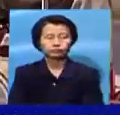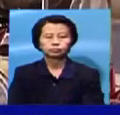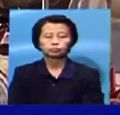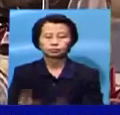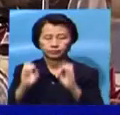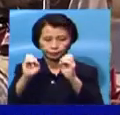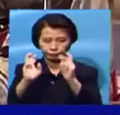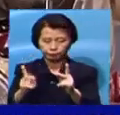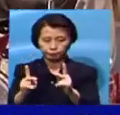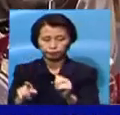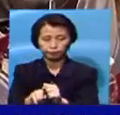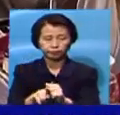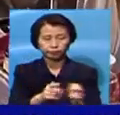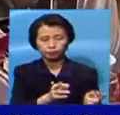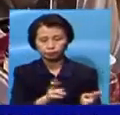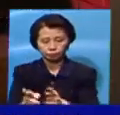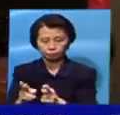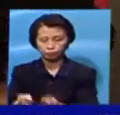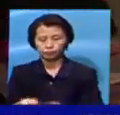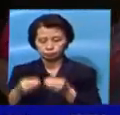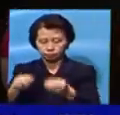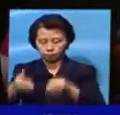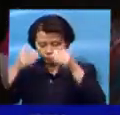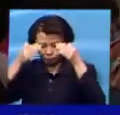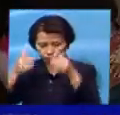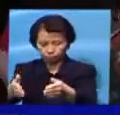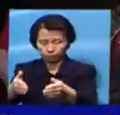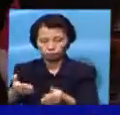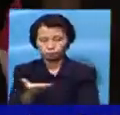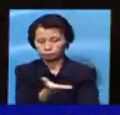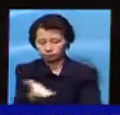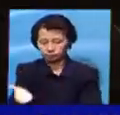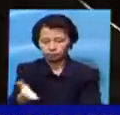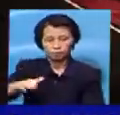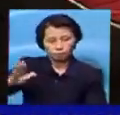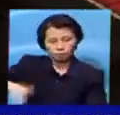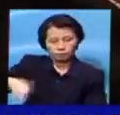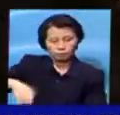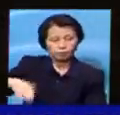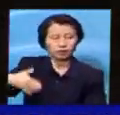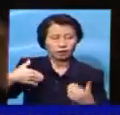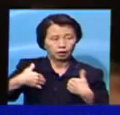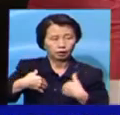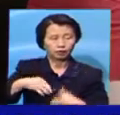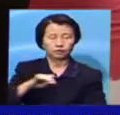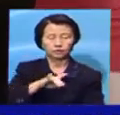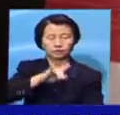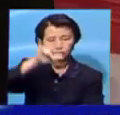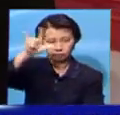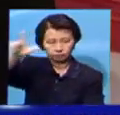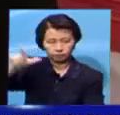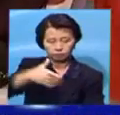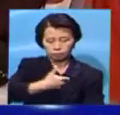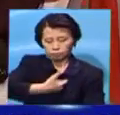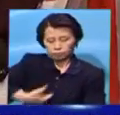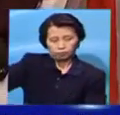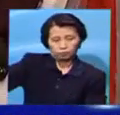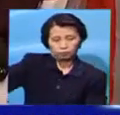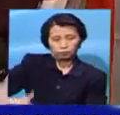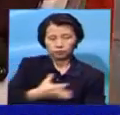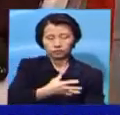dan penajian ini akan diberikan keutamaan kepada mereka yang belum pernah mengerjakan ibadah umrah dan mereka